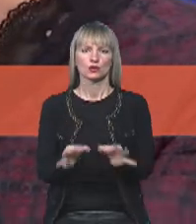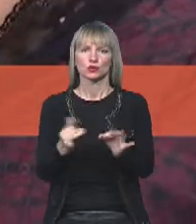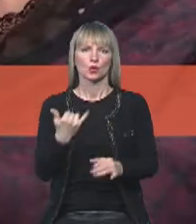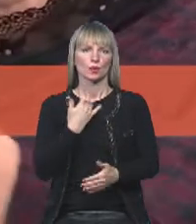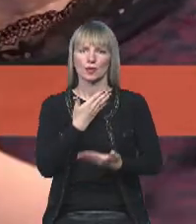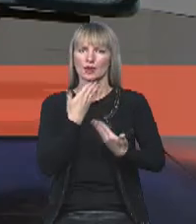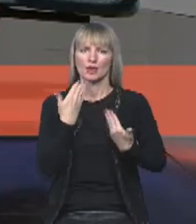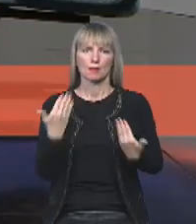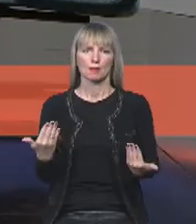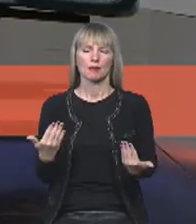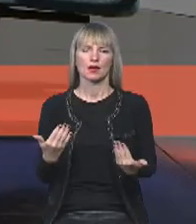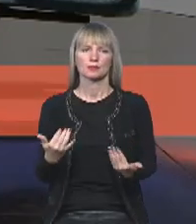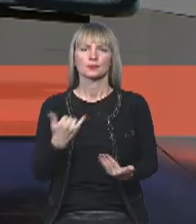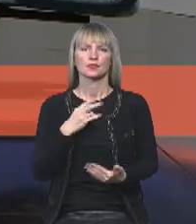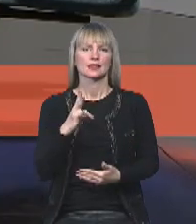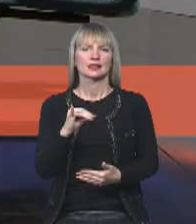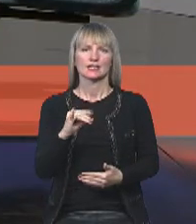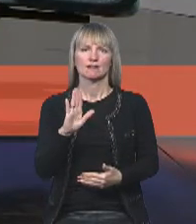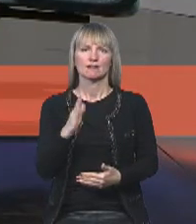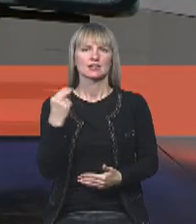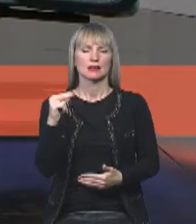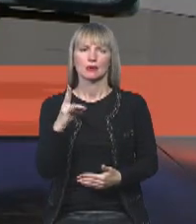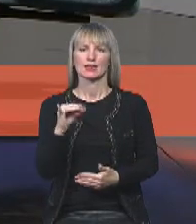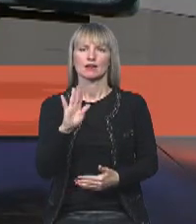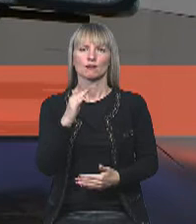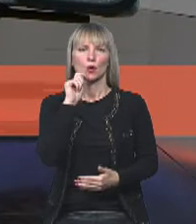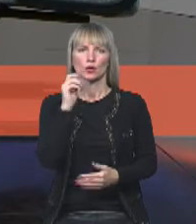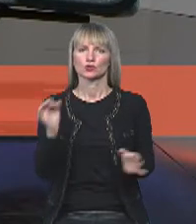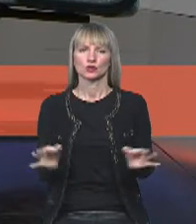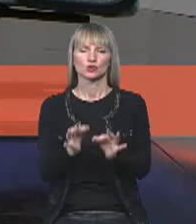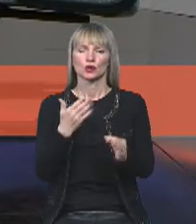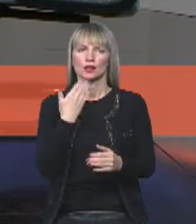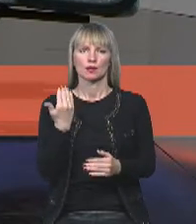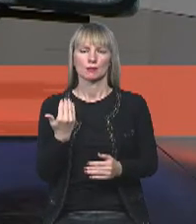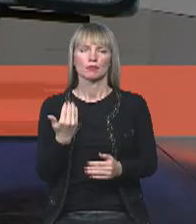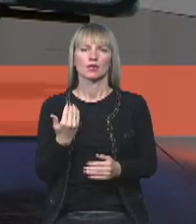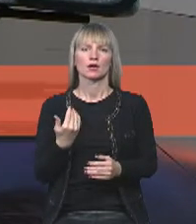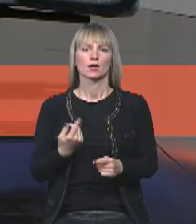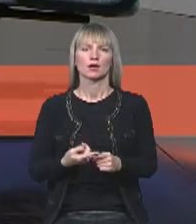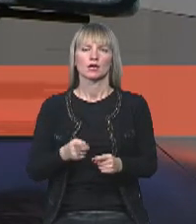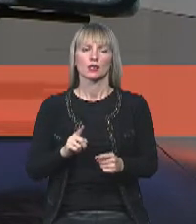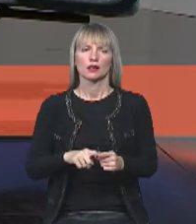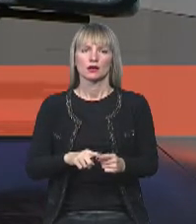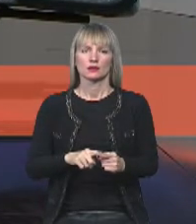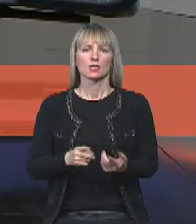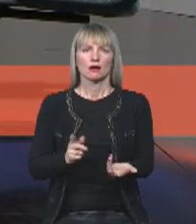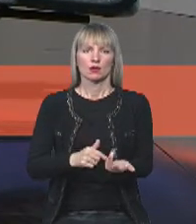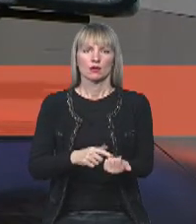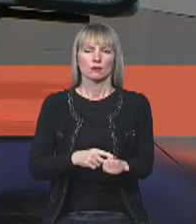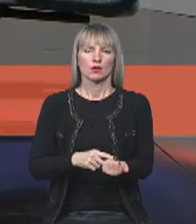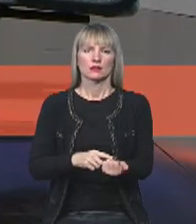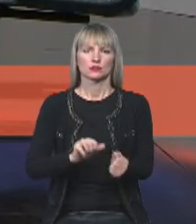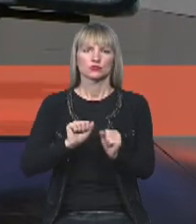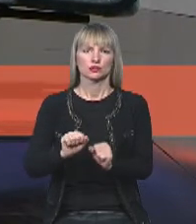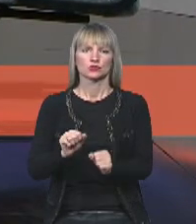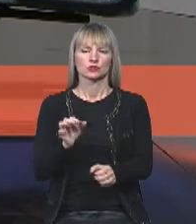не маємо. У нас поки ні в Запоріжжі, ні в Україні, на жаль, нічого немає. Так, це аргументи